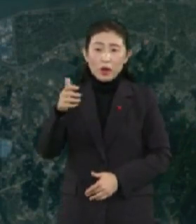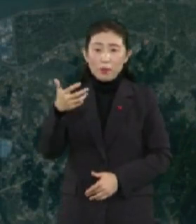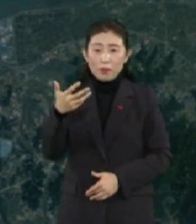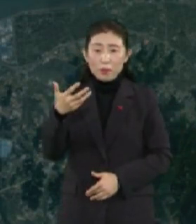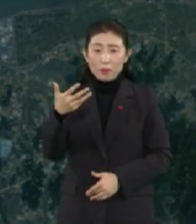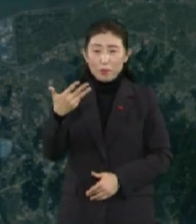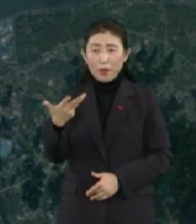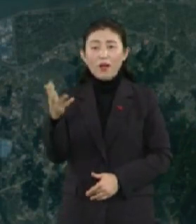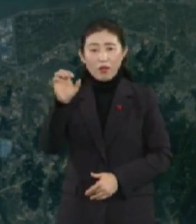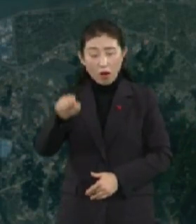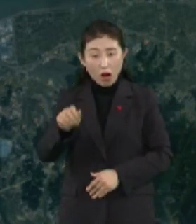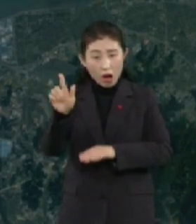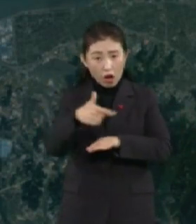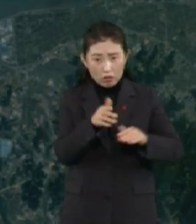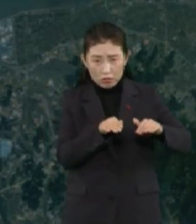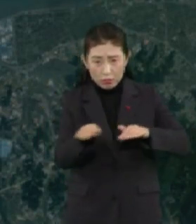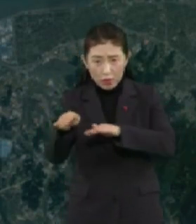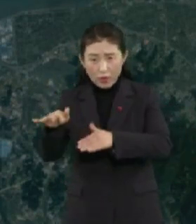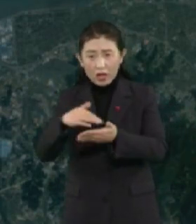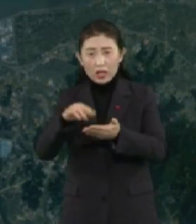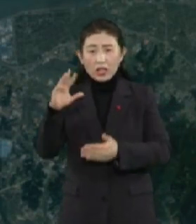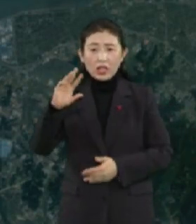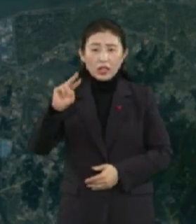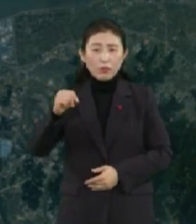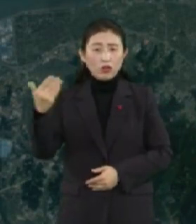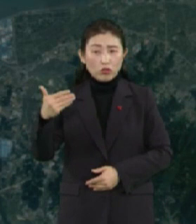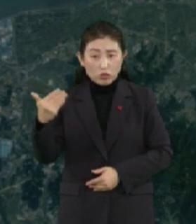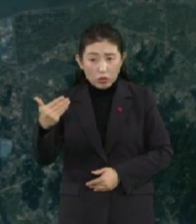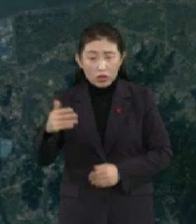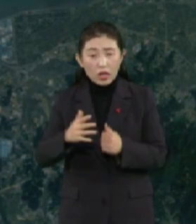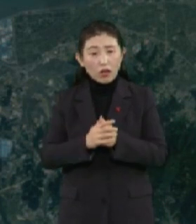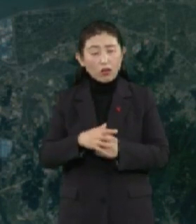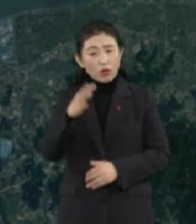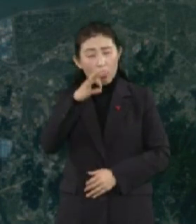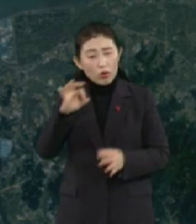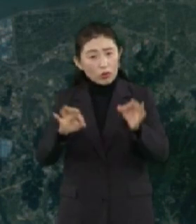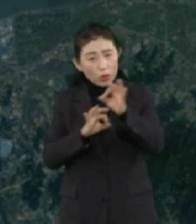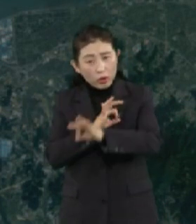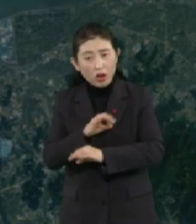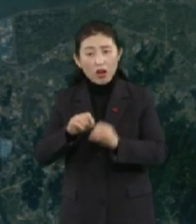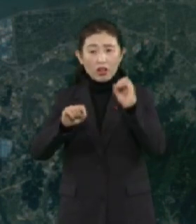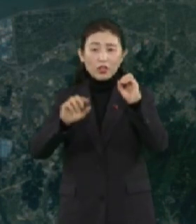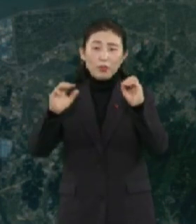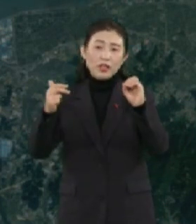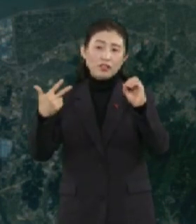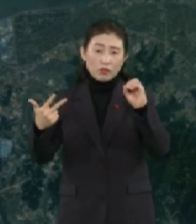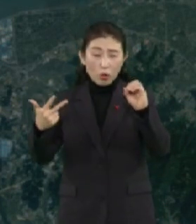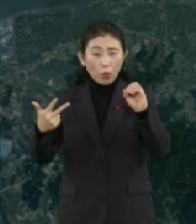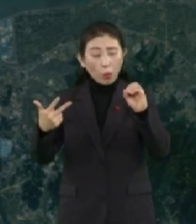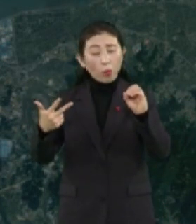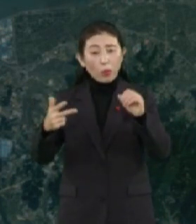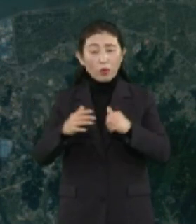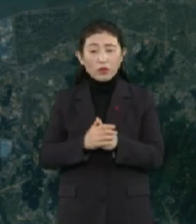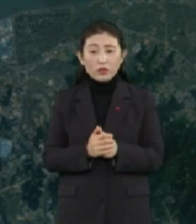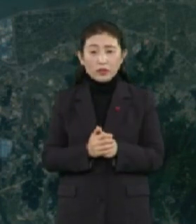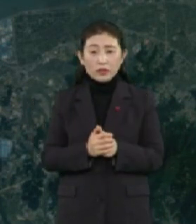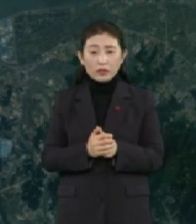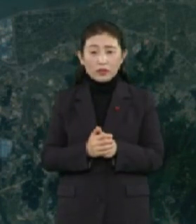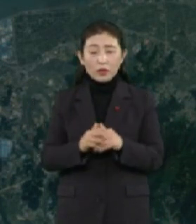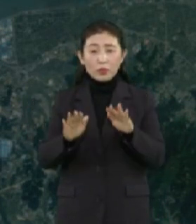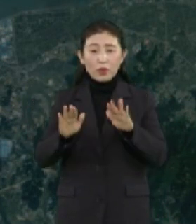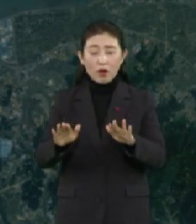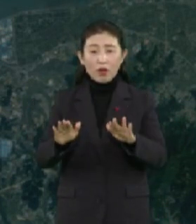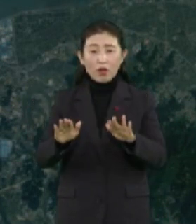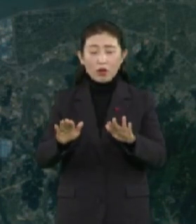원, 하루 통행량은 2만 9천여 대, 비용 대비 편익, 경제성은 0.87로 최근 확정된